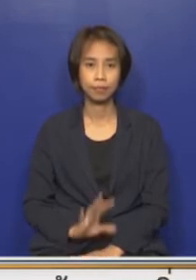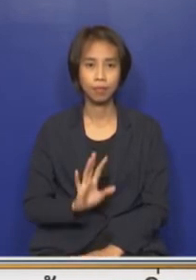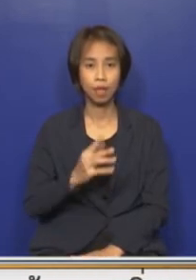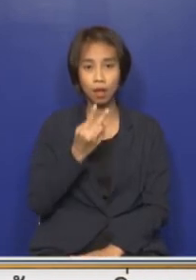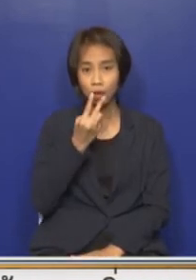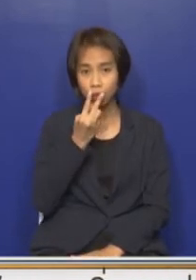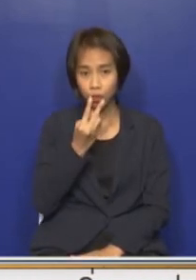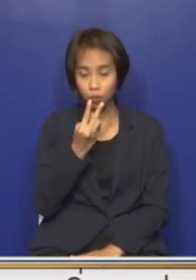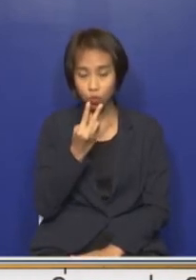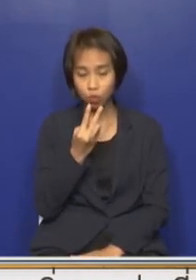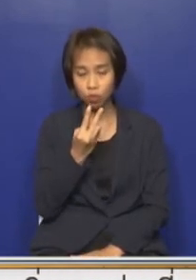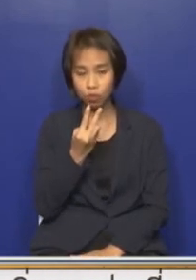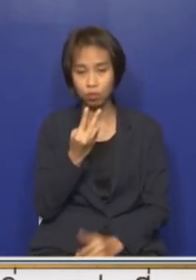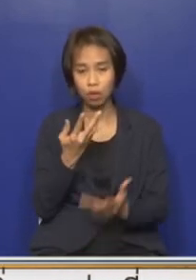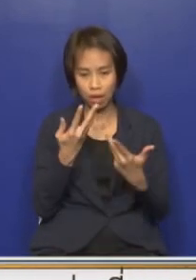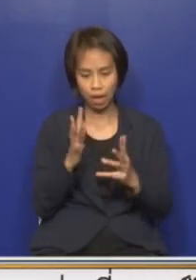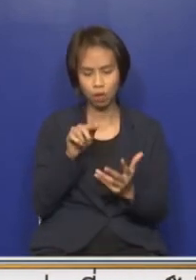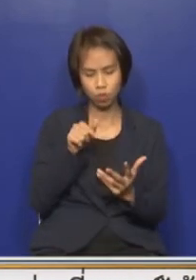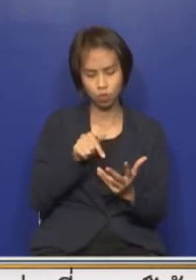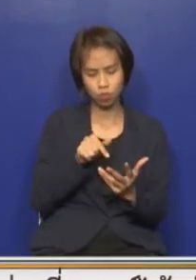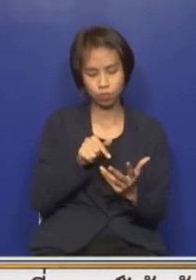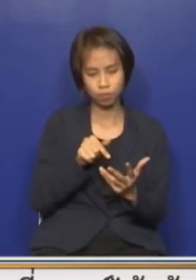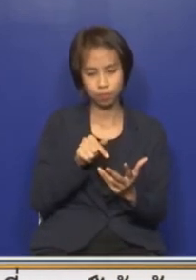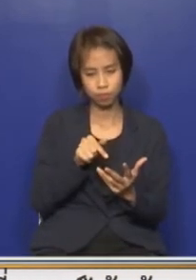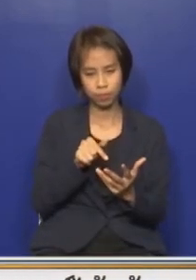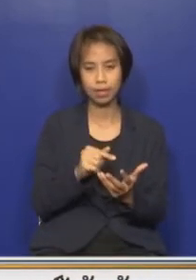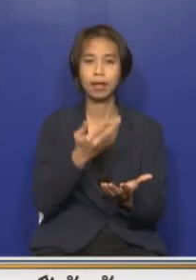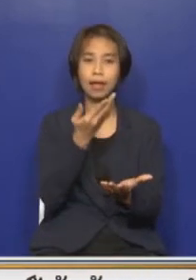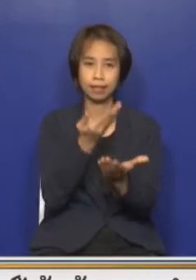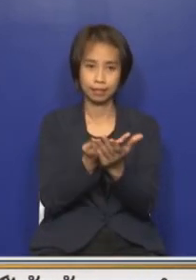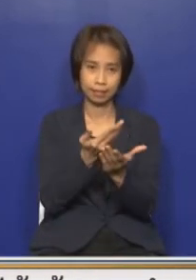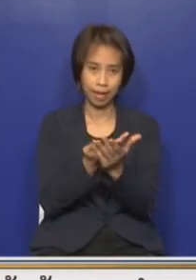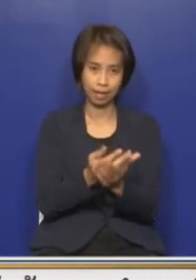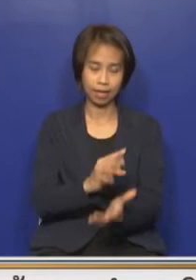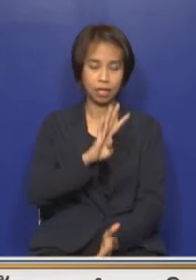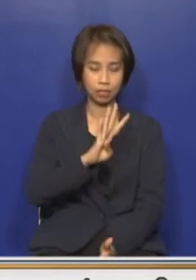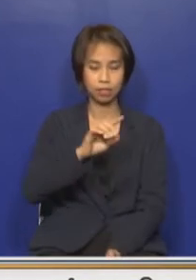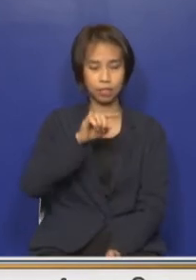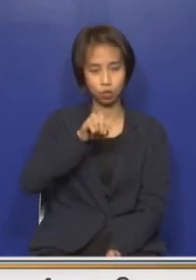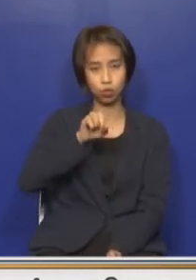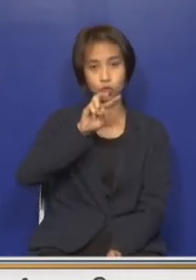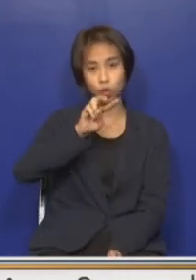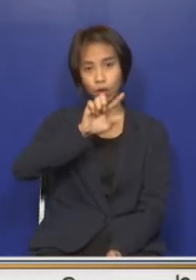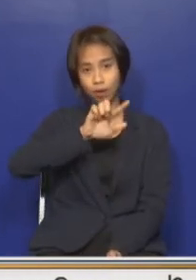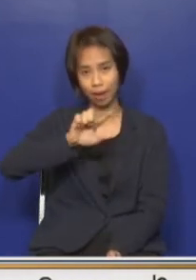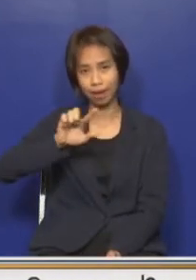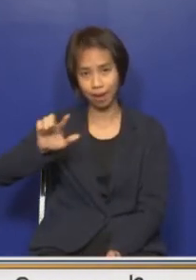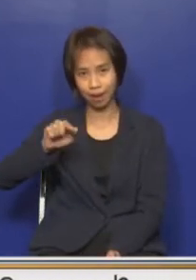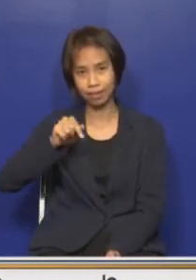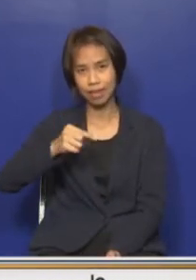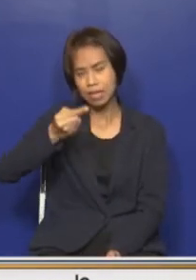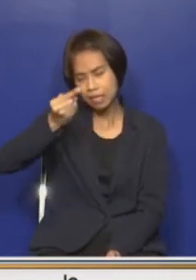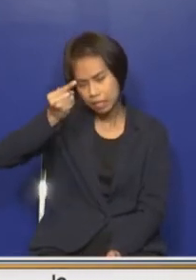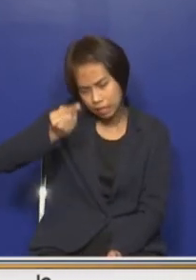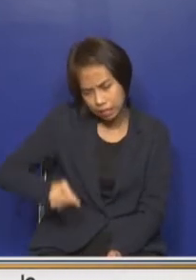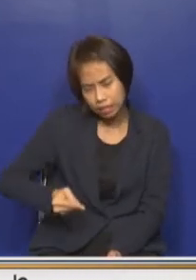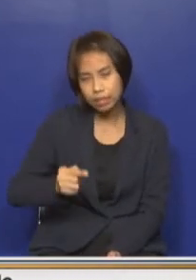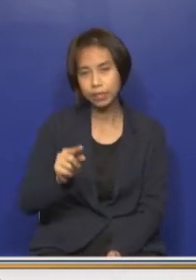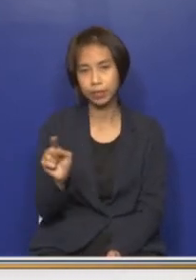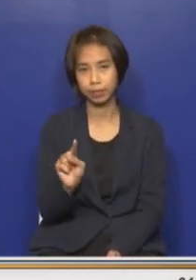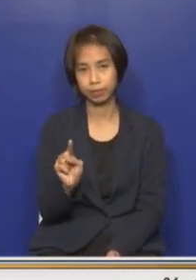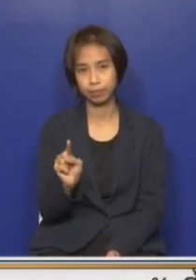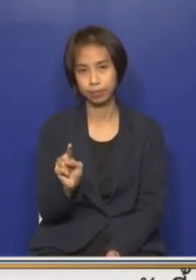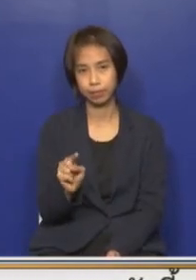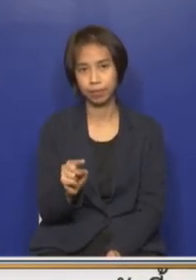ไปเนี่ยก็จะปรากฏว่าเงินที่มีอยู่ 4.2 ล้านล้านบาทเนี่ยถ้าได้จริงแล้วเนี่ยนะครับ